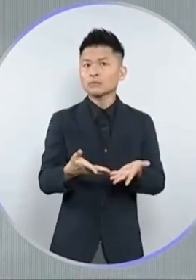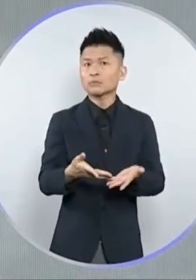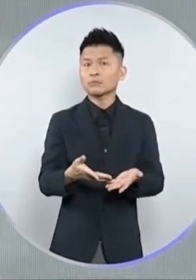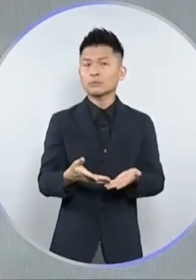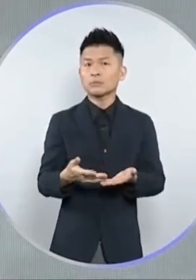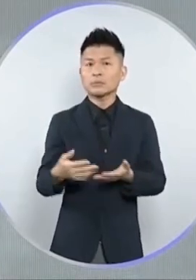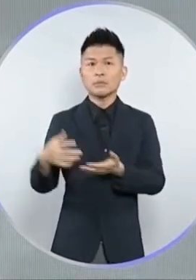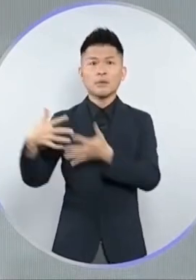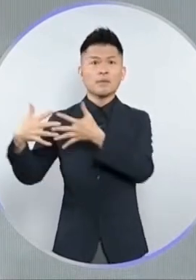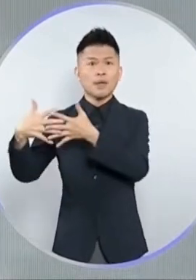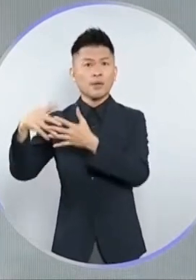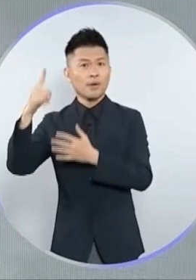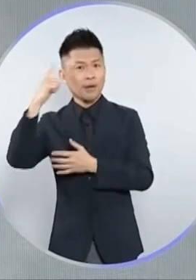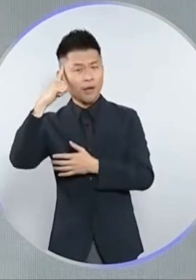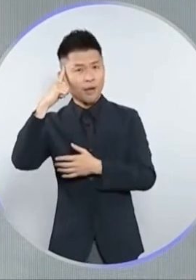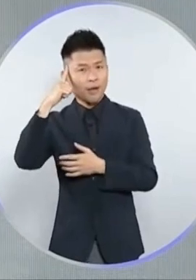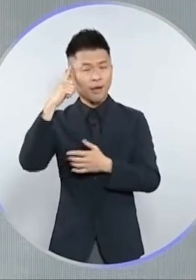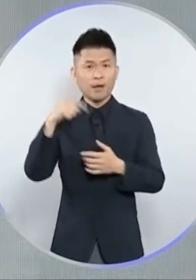立场